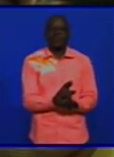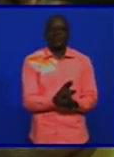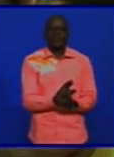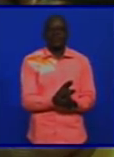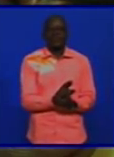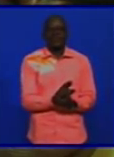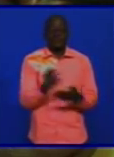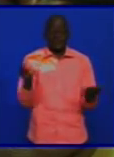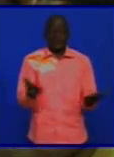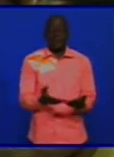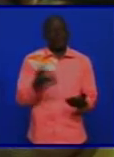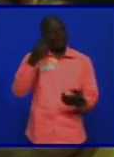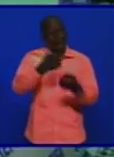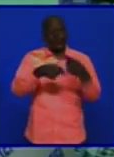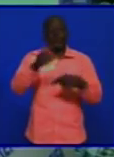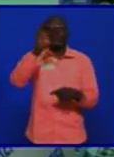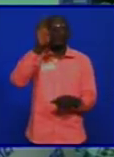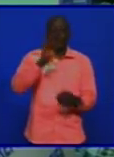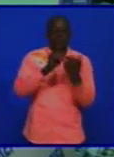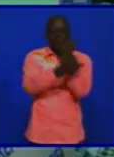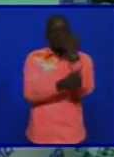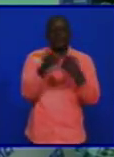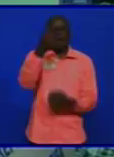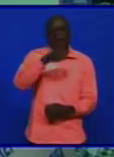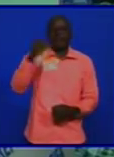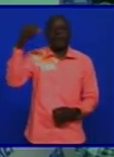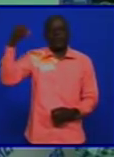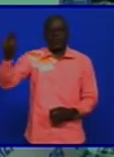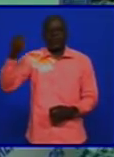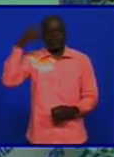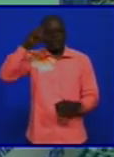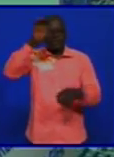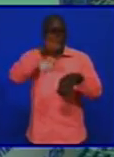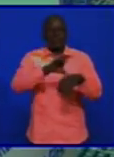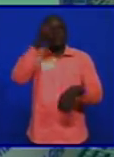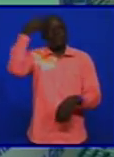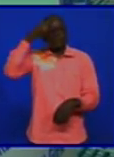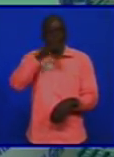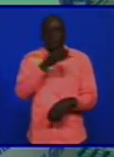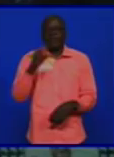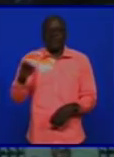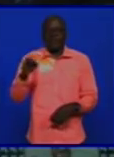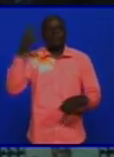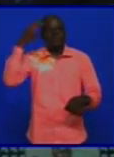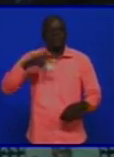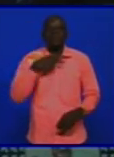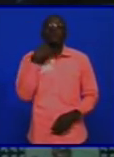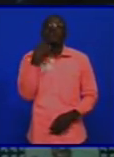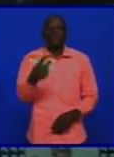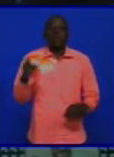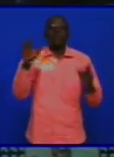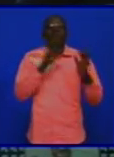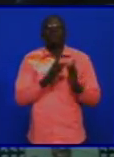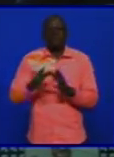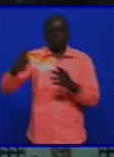Ici de 9 pays d'Afrique de l'Ouest, ils sont dans la capitale burkinabé pour réaffirmer des vives voix leur attachement à la pratique